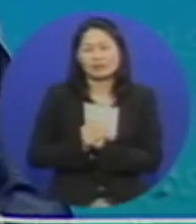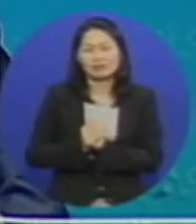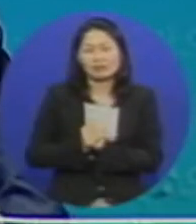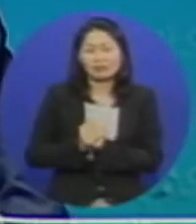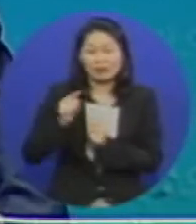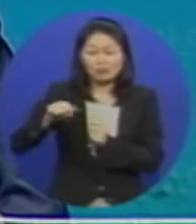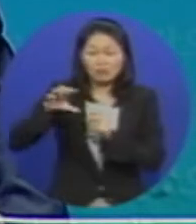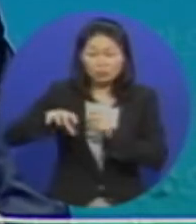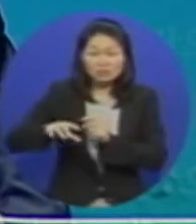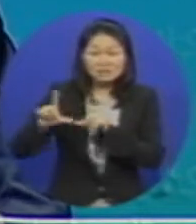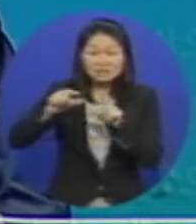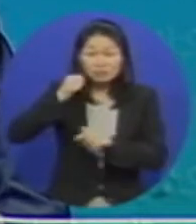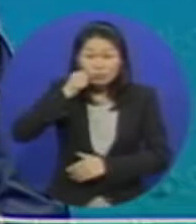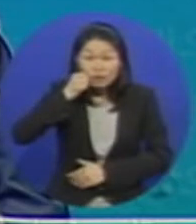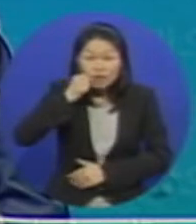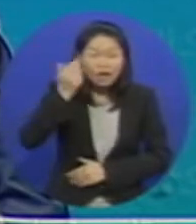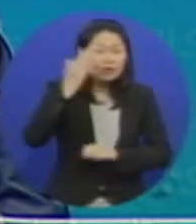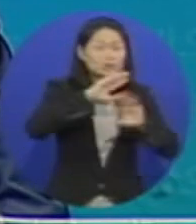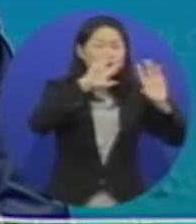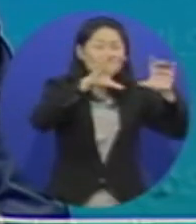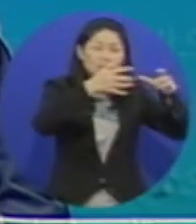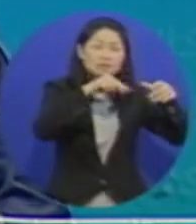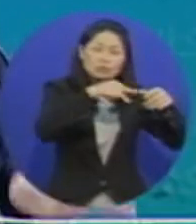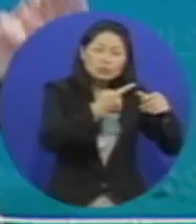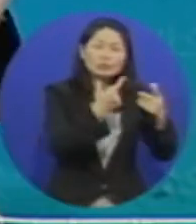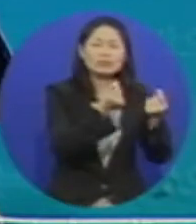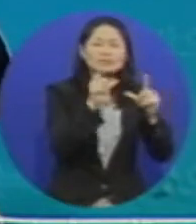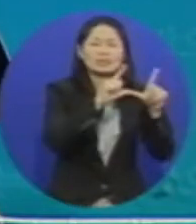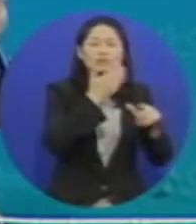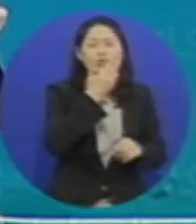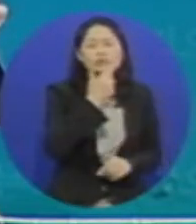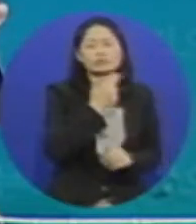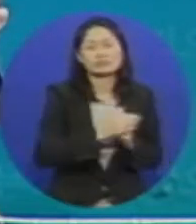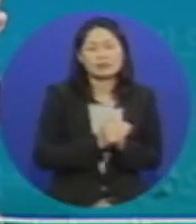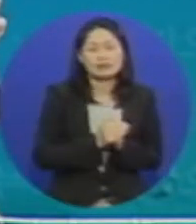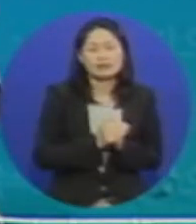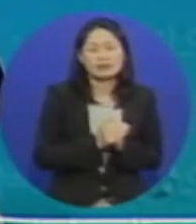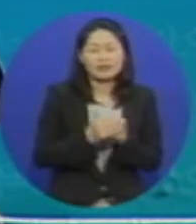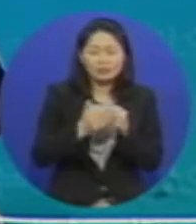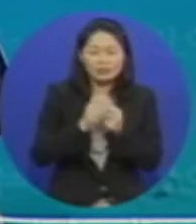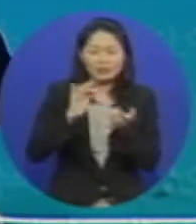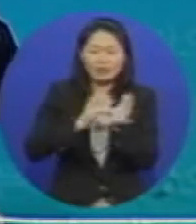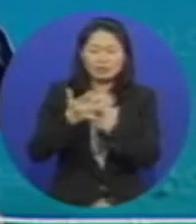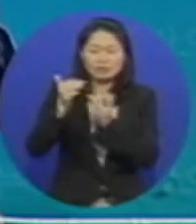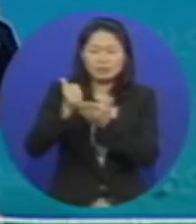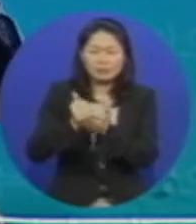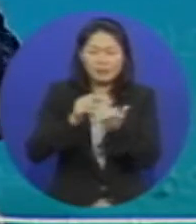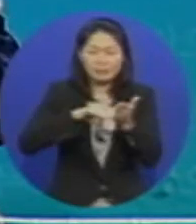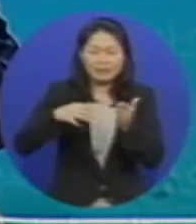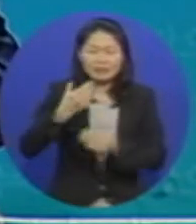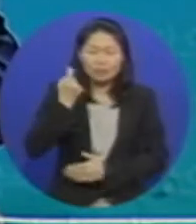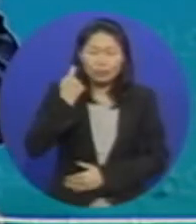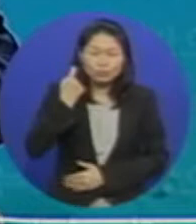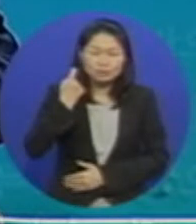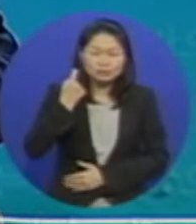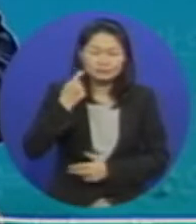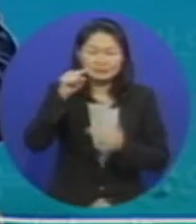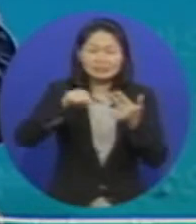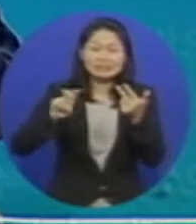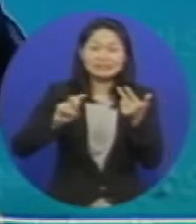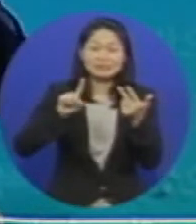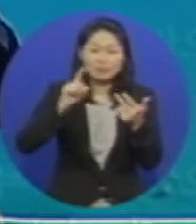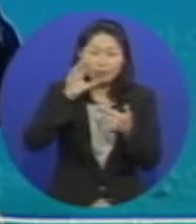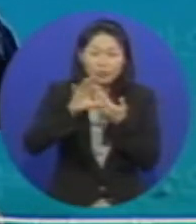천국까지 그렇게 사라지지 않습니다 그래서 예수님께서 마태복음 7장 21절 에서